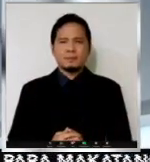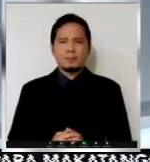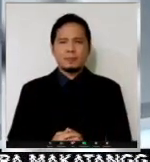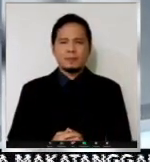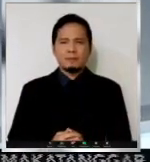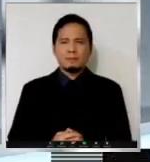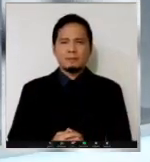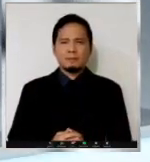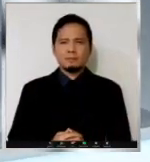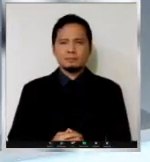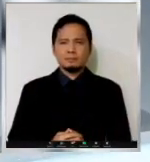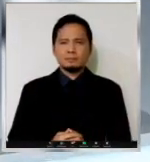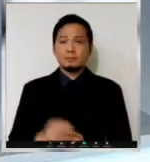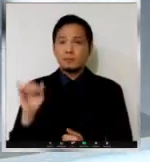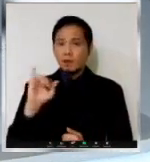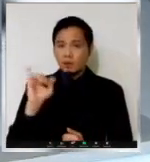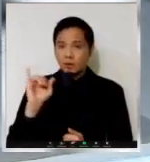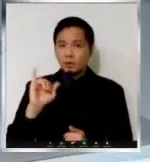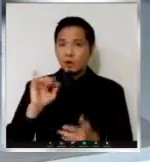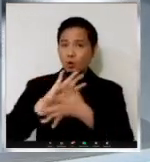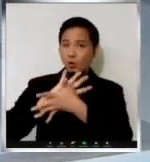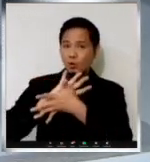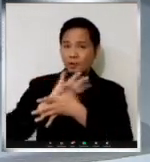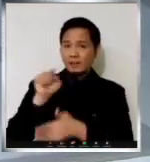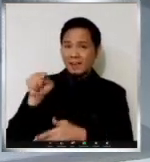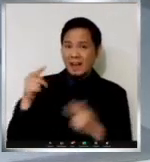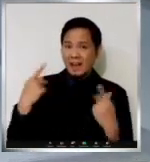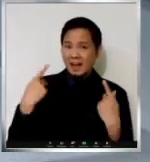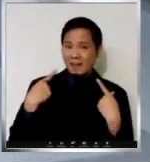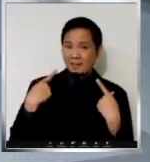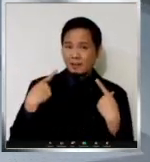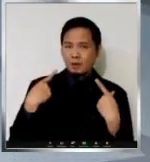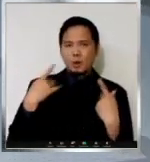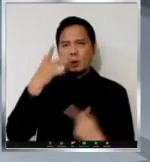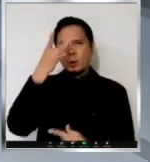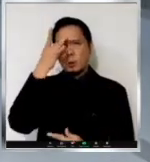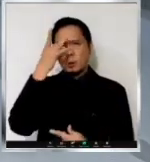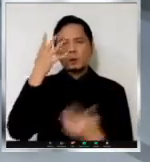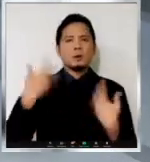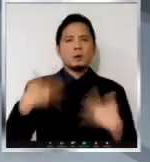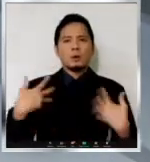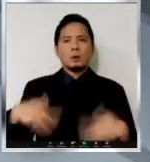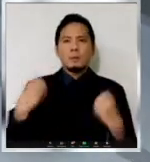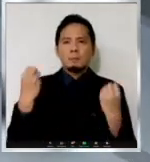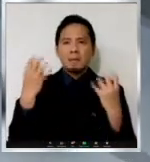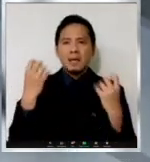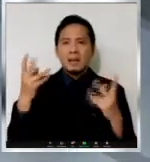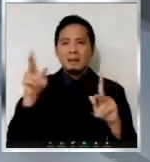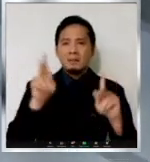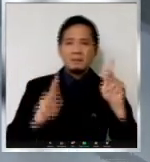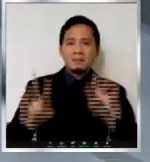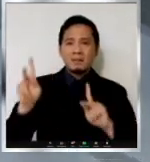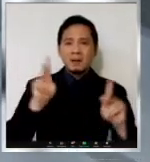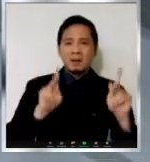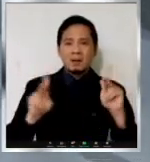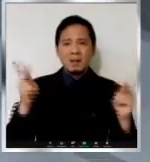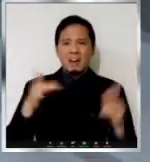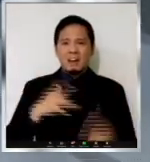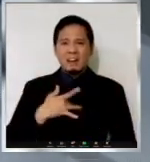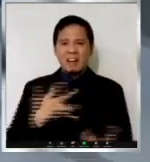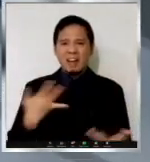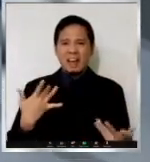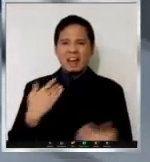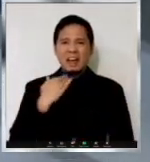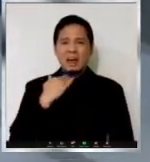Bukod po sa banta ng COVID-19, pasakit din sa maraming Pilipino ang inflation o bilis ng pagmahal ng presyo ng